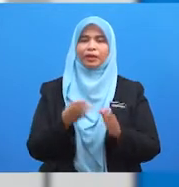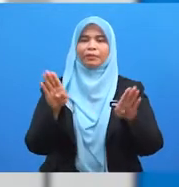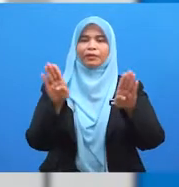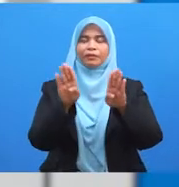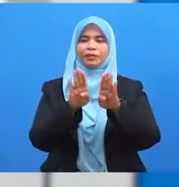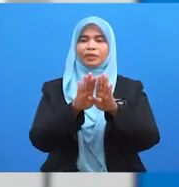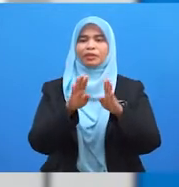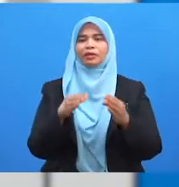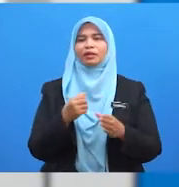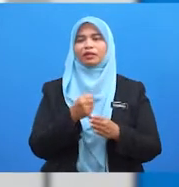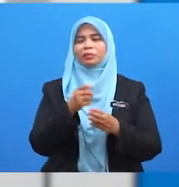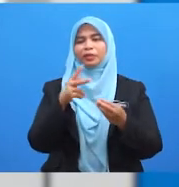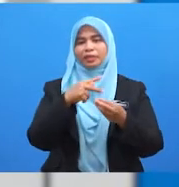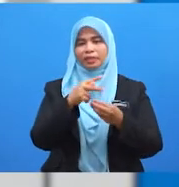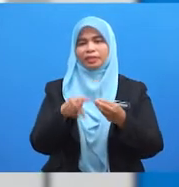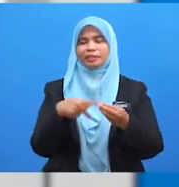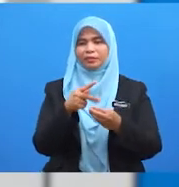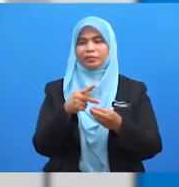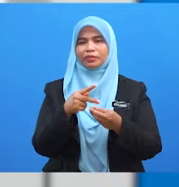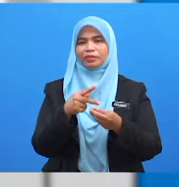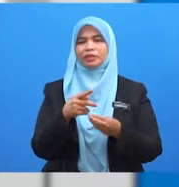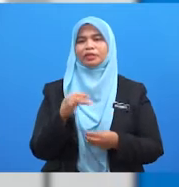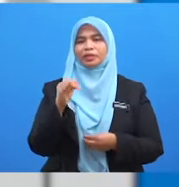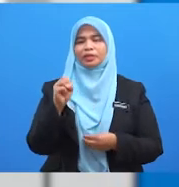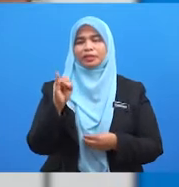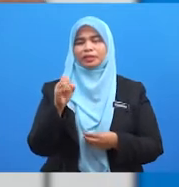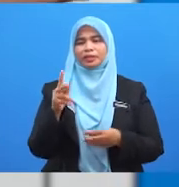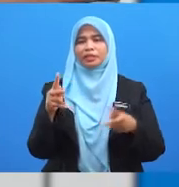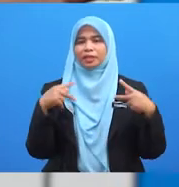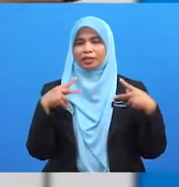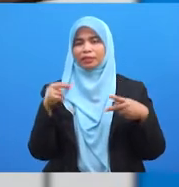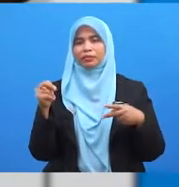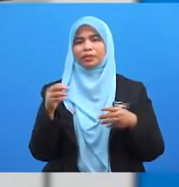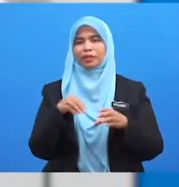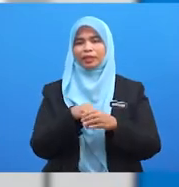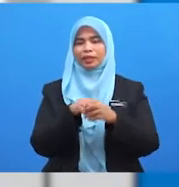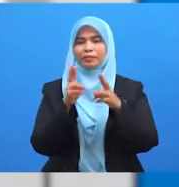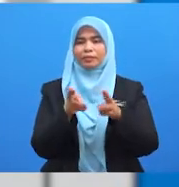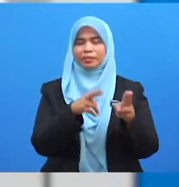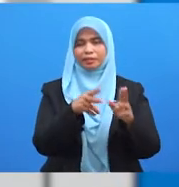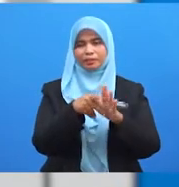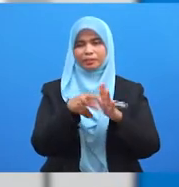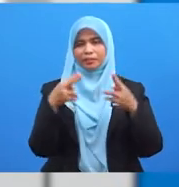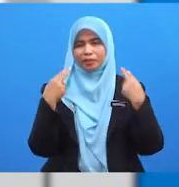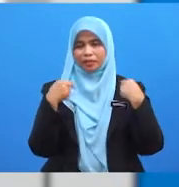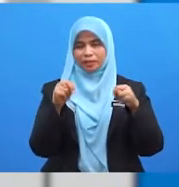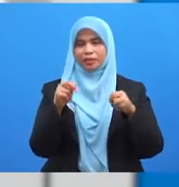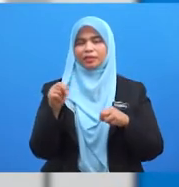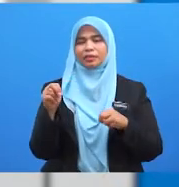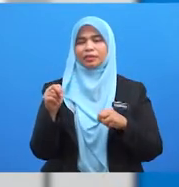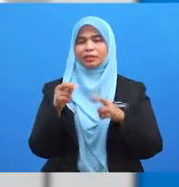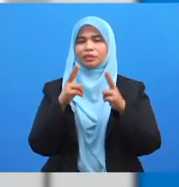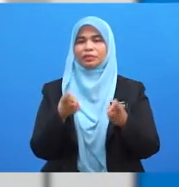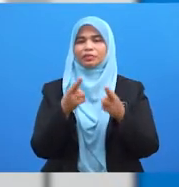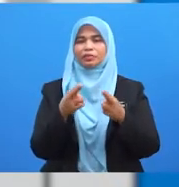juga merupakan kesimpulan bagi isi kandungan dalam rancangan perniagaan. Usahawan juga